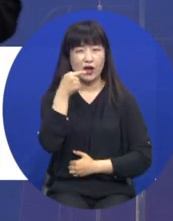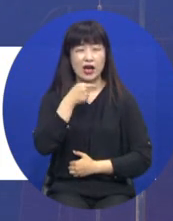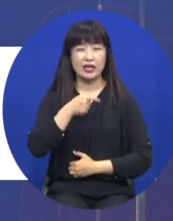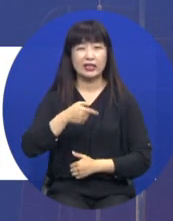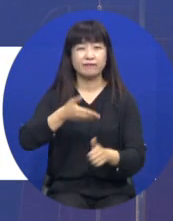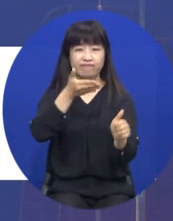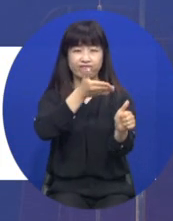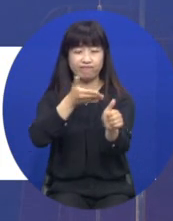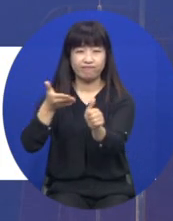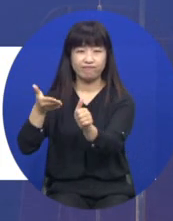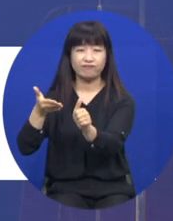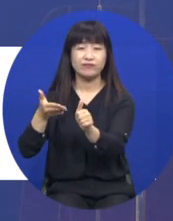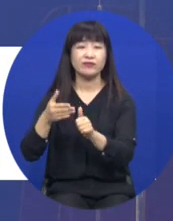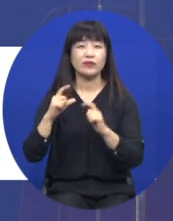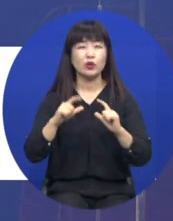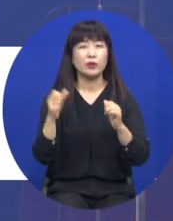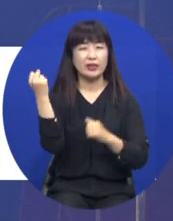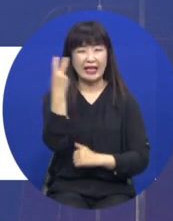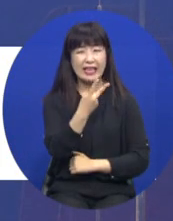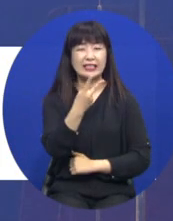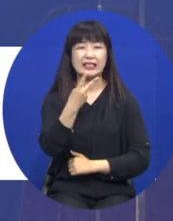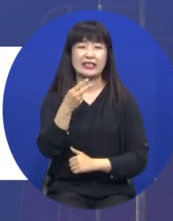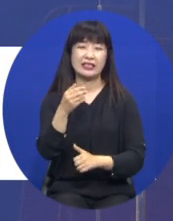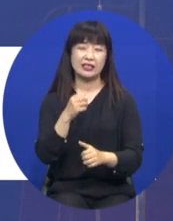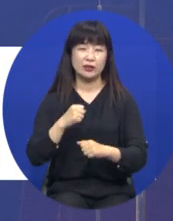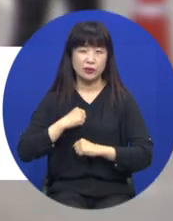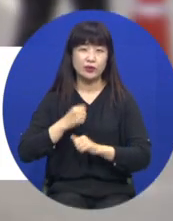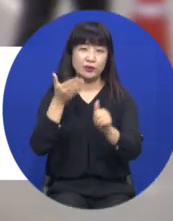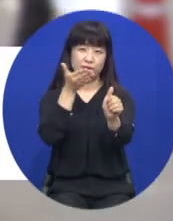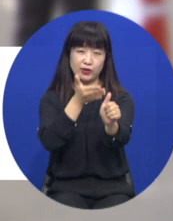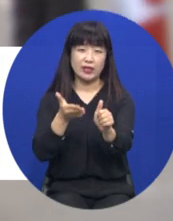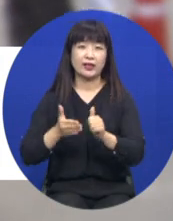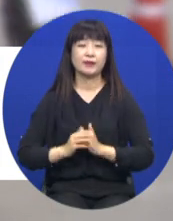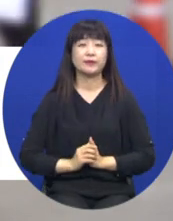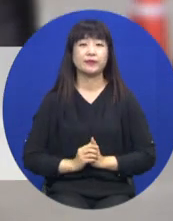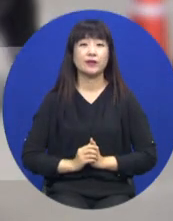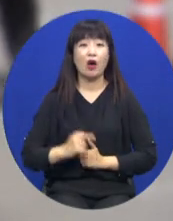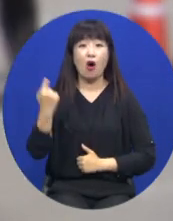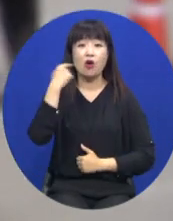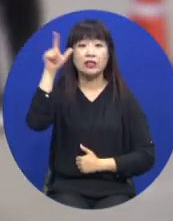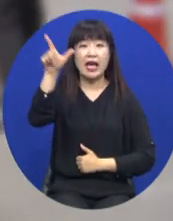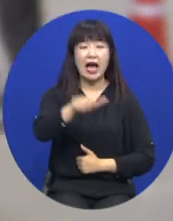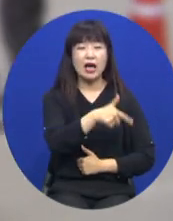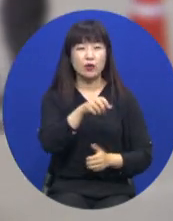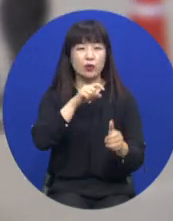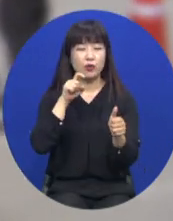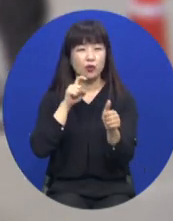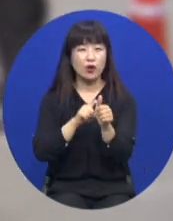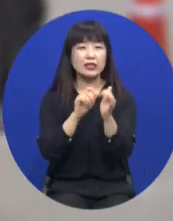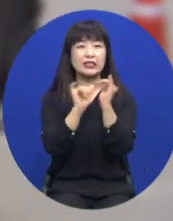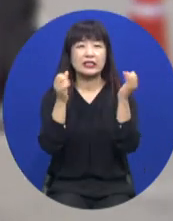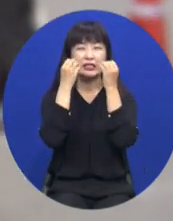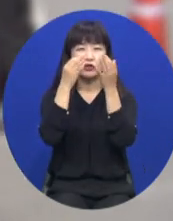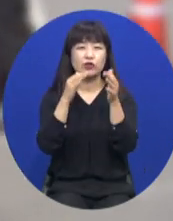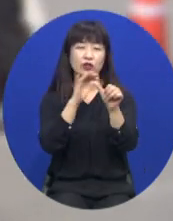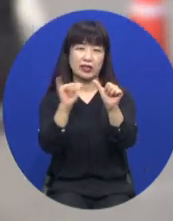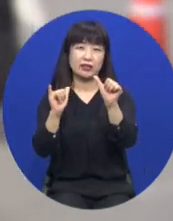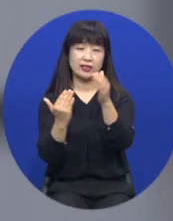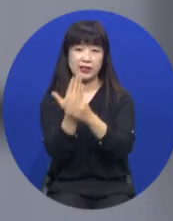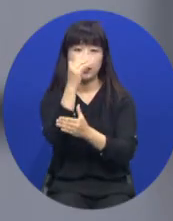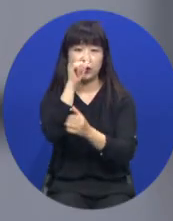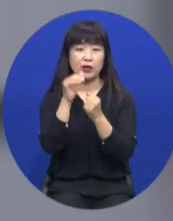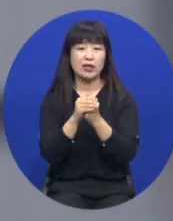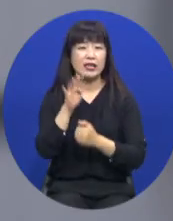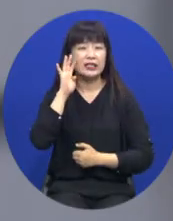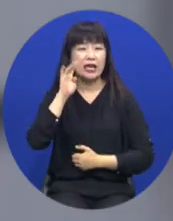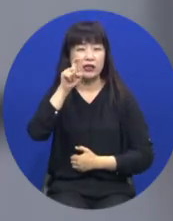해주시길 도민들에게 다시 한번 당부의 말씀을 드리며 어제 하루 코로나19 신규 확진자는 5명.